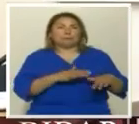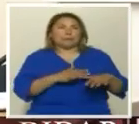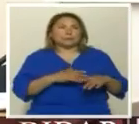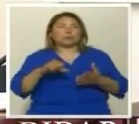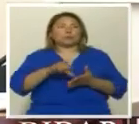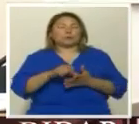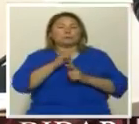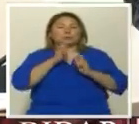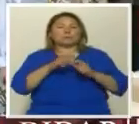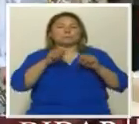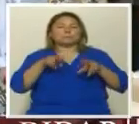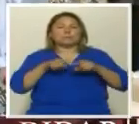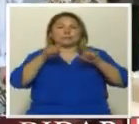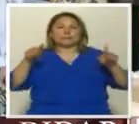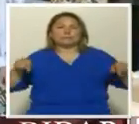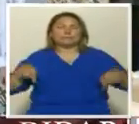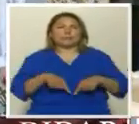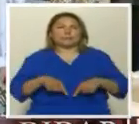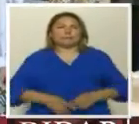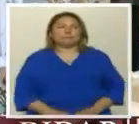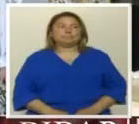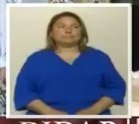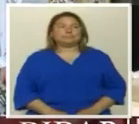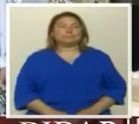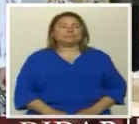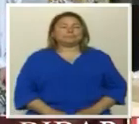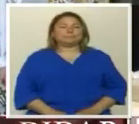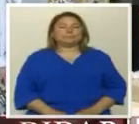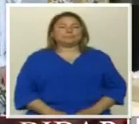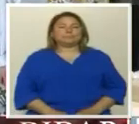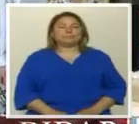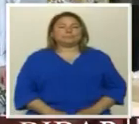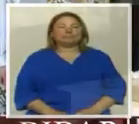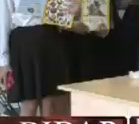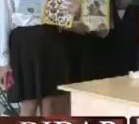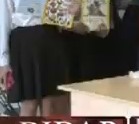юным участником вручили специальный сертификат Асель каншерова Саламат тамуранов